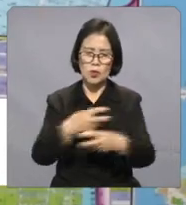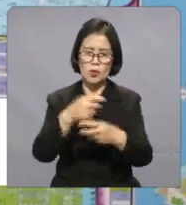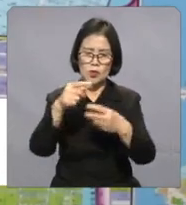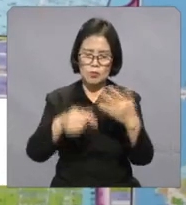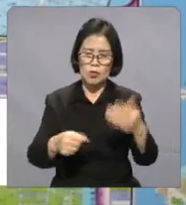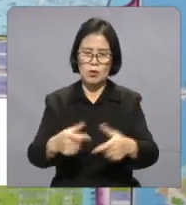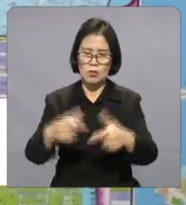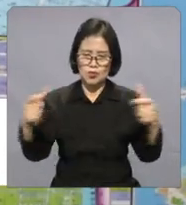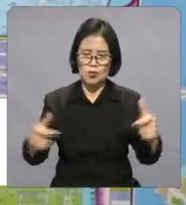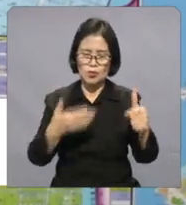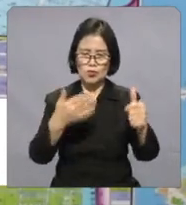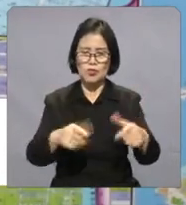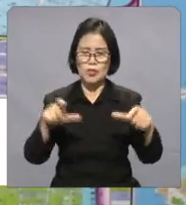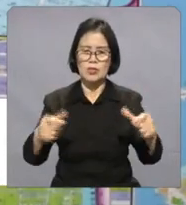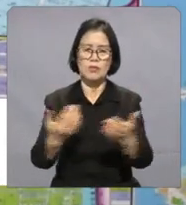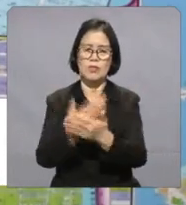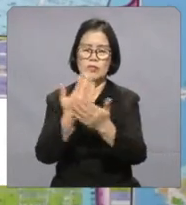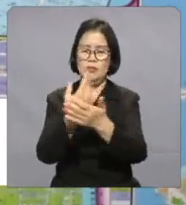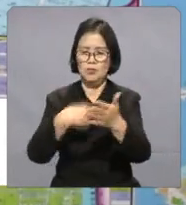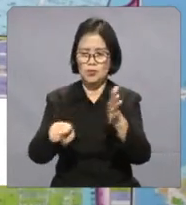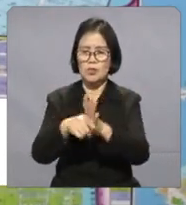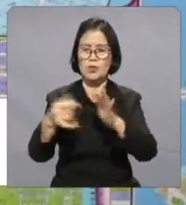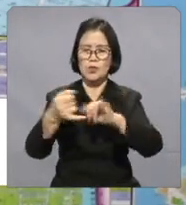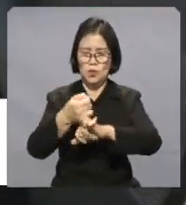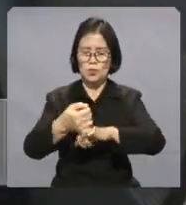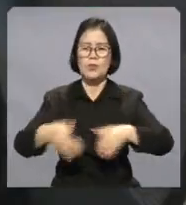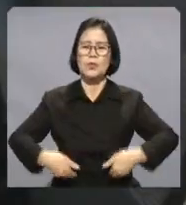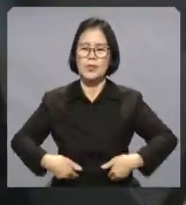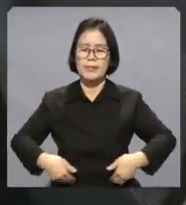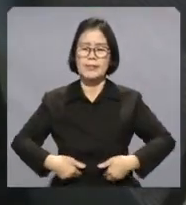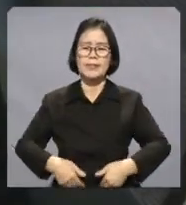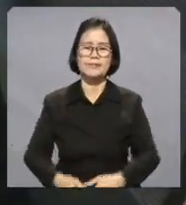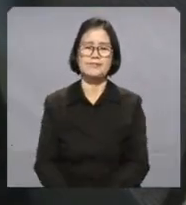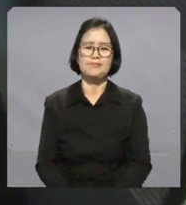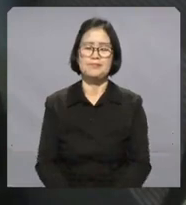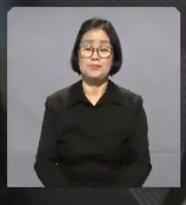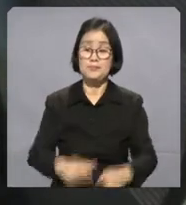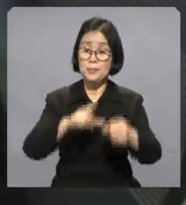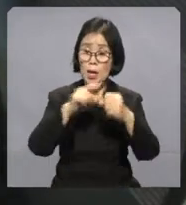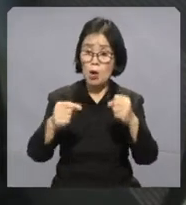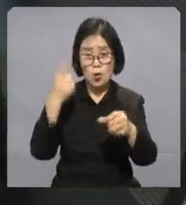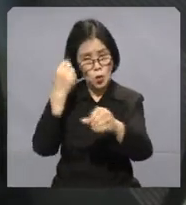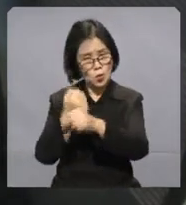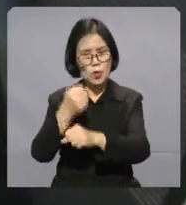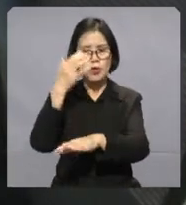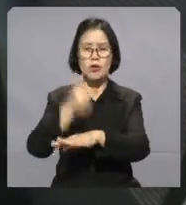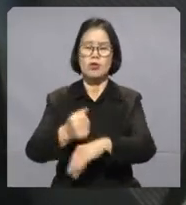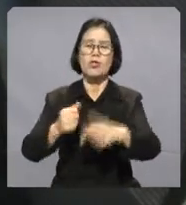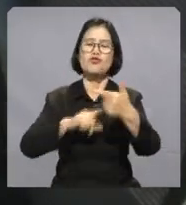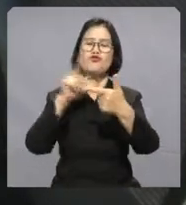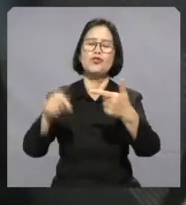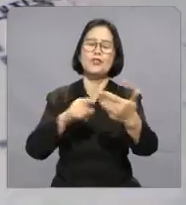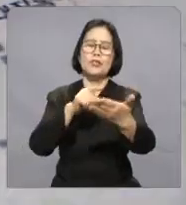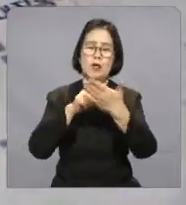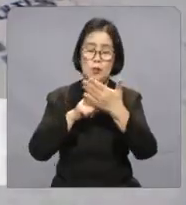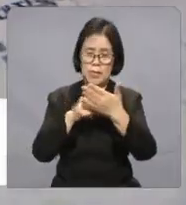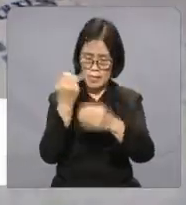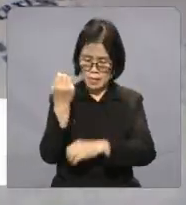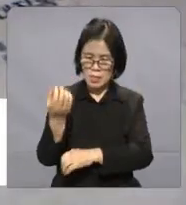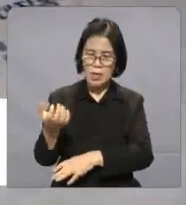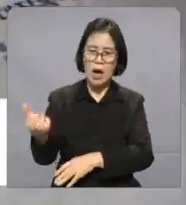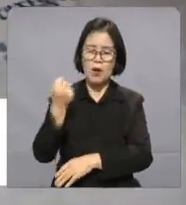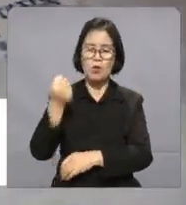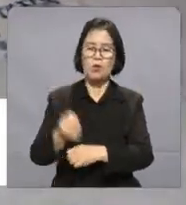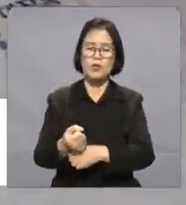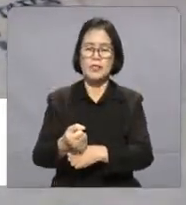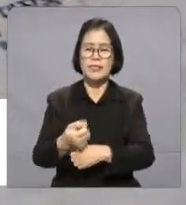인프라도 확충해주고 어떤 지역 발전을 위해서 꼭 필요하다. 계양구는 용역 결과가 오는 6월에 나오며 이를 기반으로